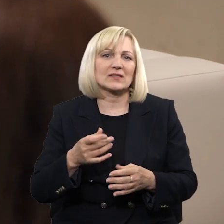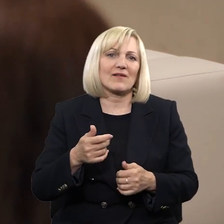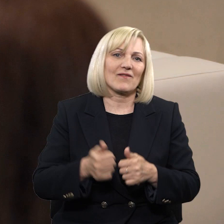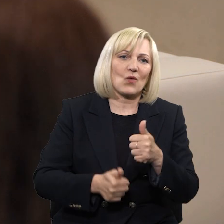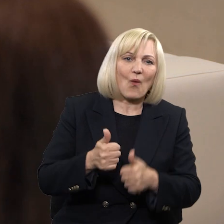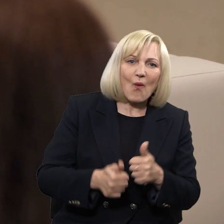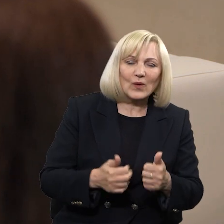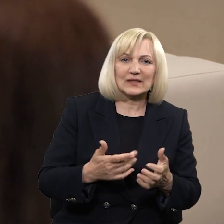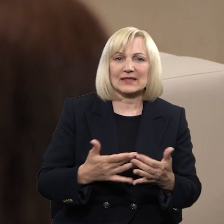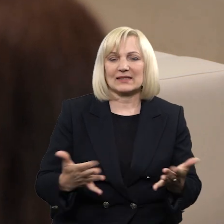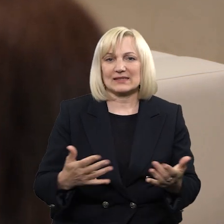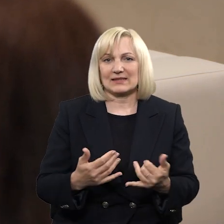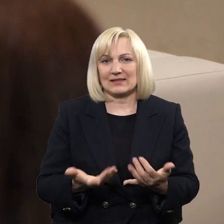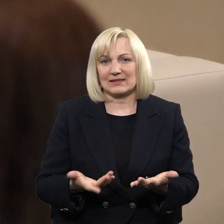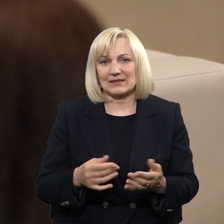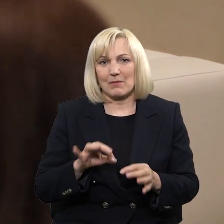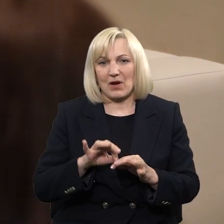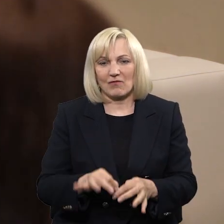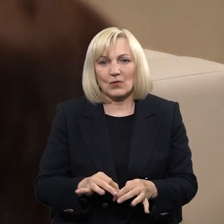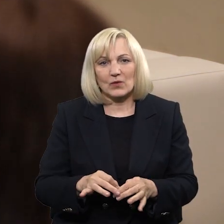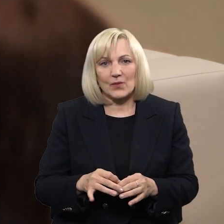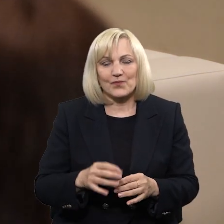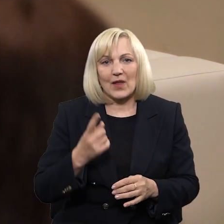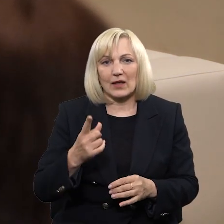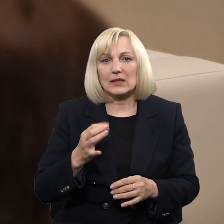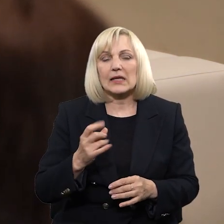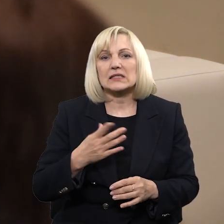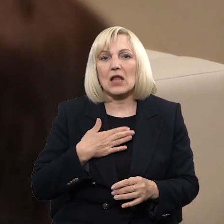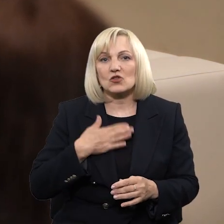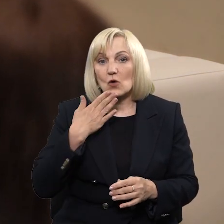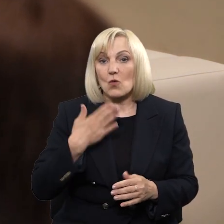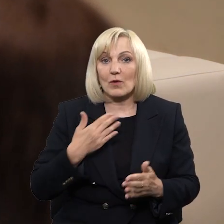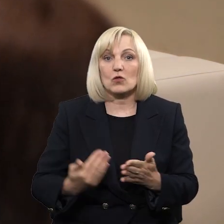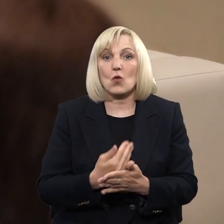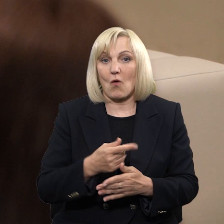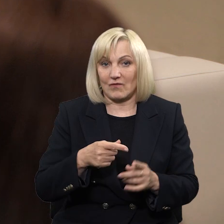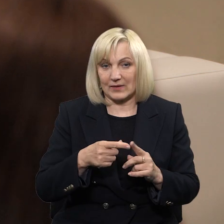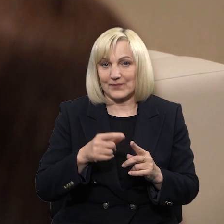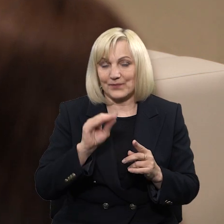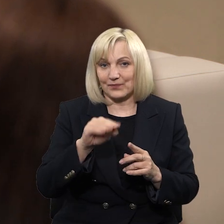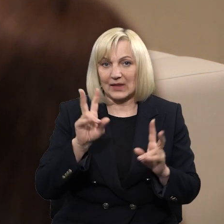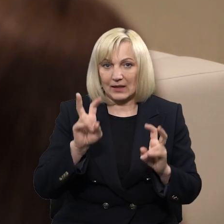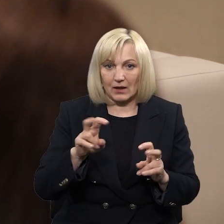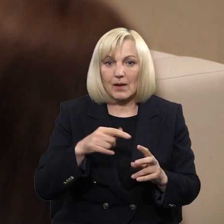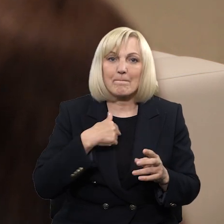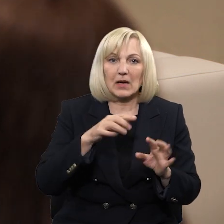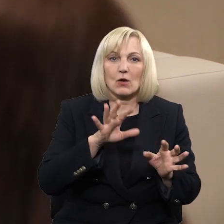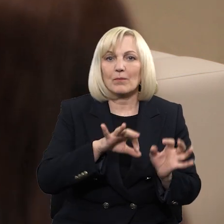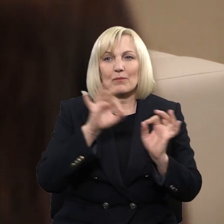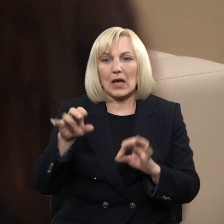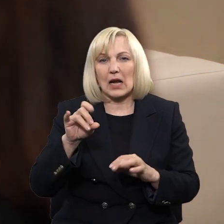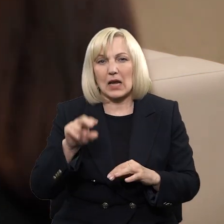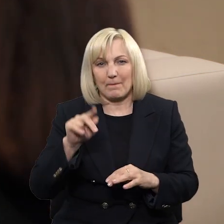социальных сетях посвященных разным а вот это вот одна из наших любимых новых рубрик Мы кстати думаем перевести